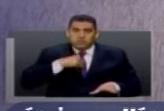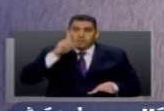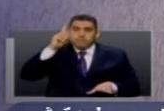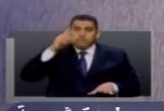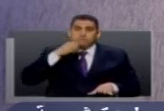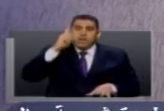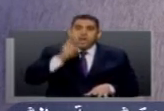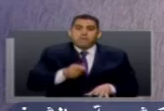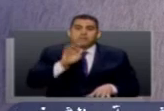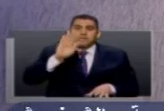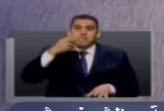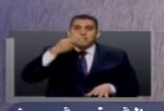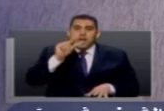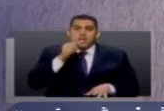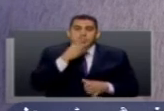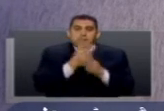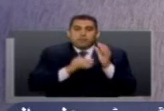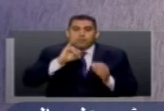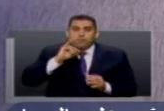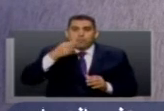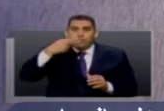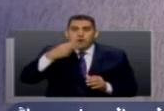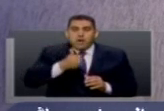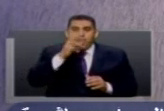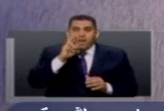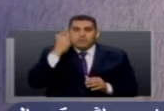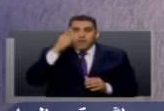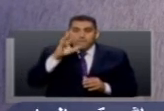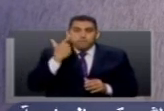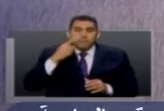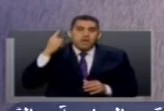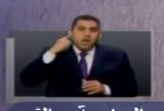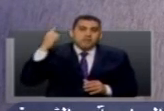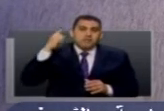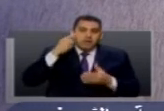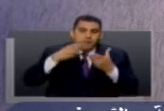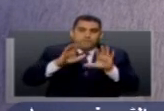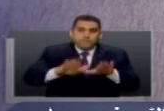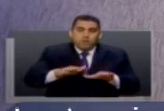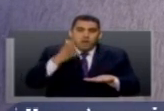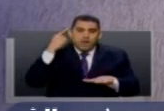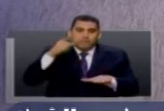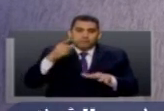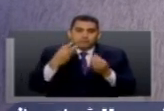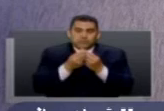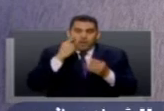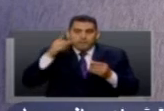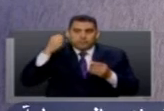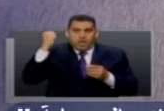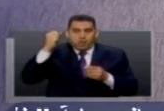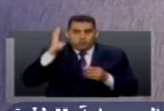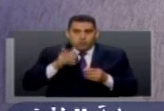بن معاذ سعد بن معاذ من ساده الانصار رضي الله تعالى عنه الاوس والخزرج وكان لص بهم قبل